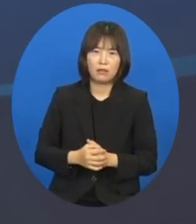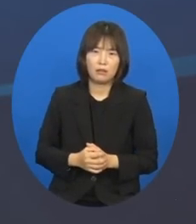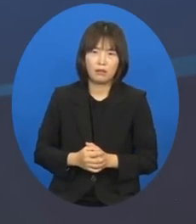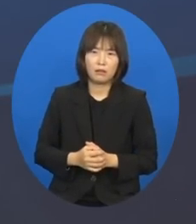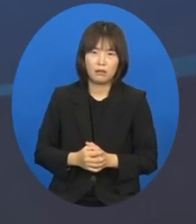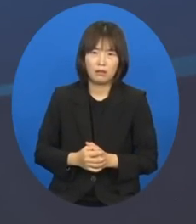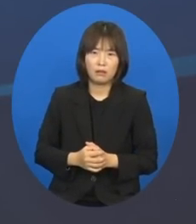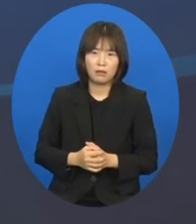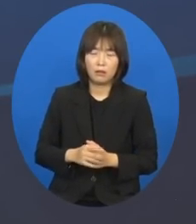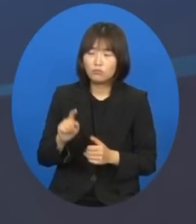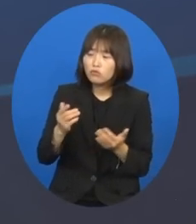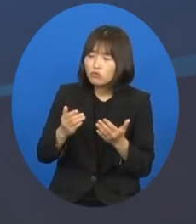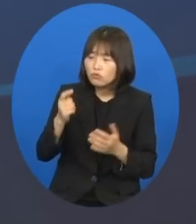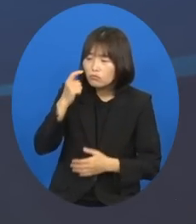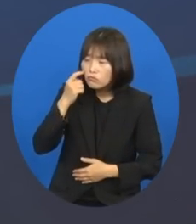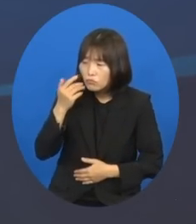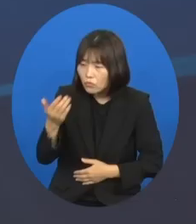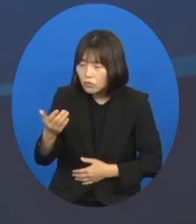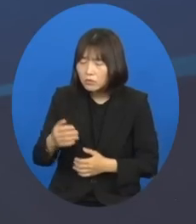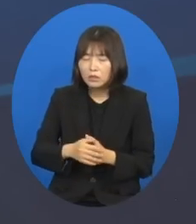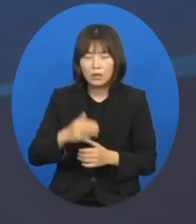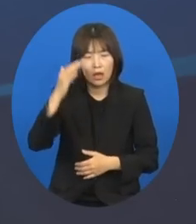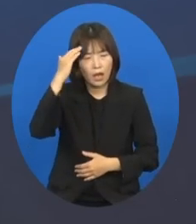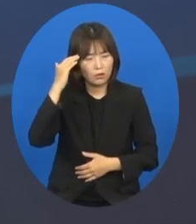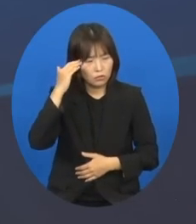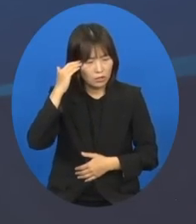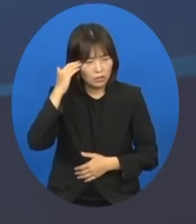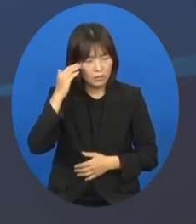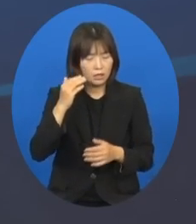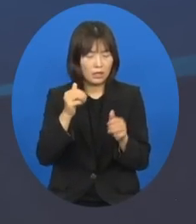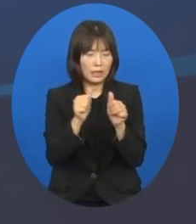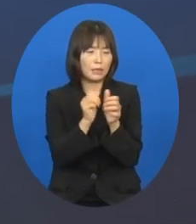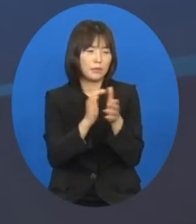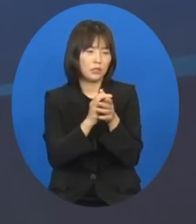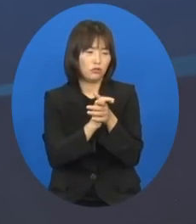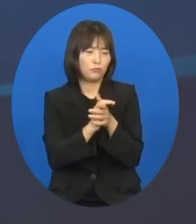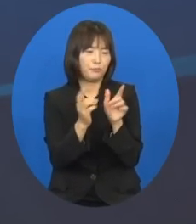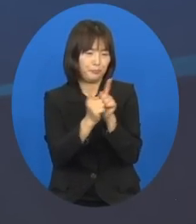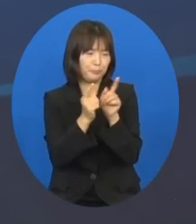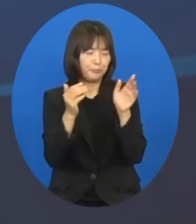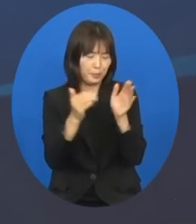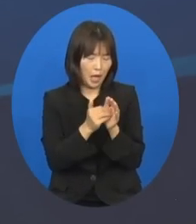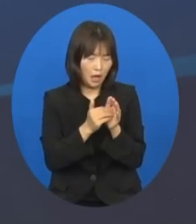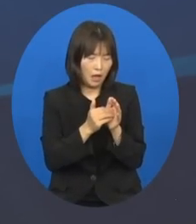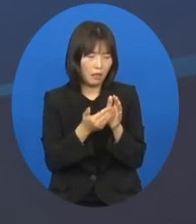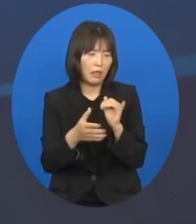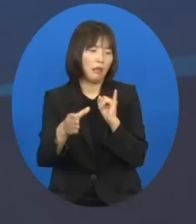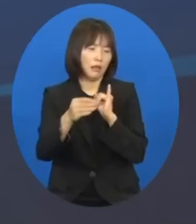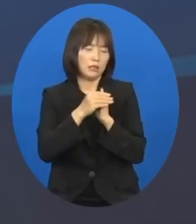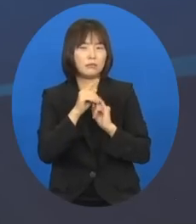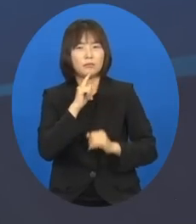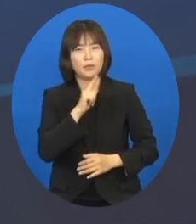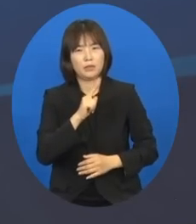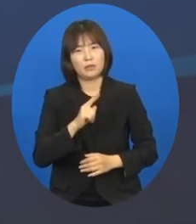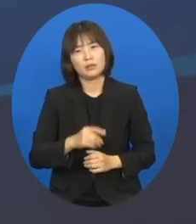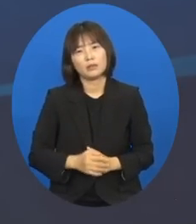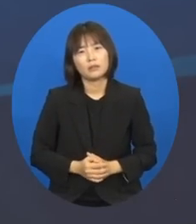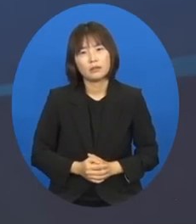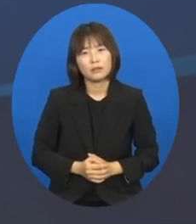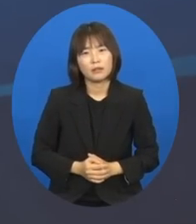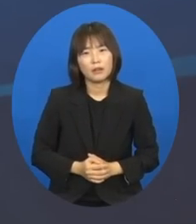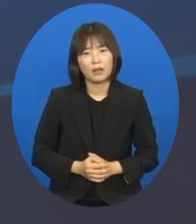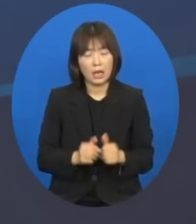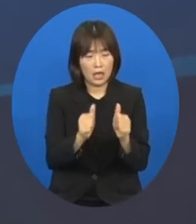무슨 일이냐고 물어보니까 한국에서 남자친구를 사귀었는데 아기를 가졌다는 거예요 그래서